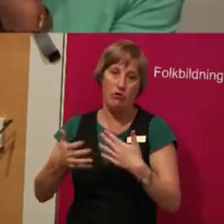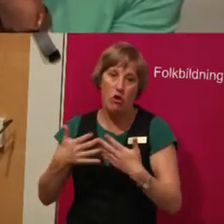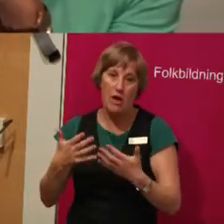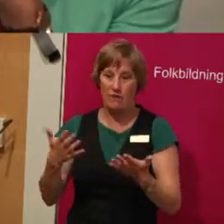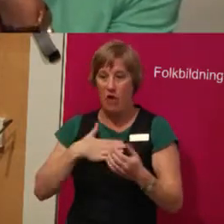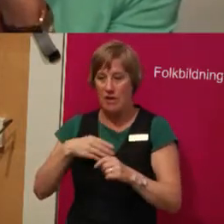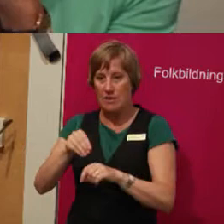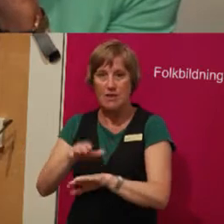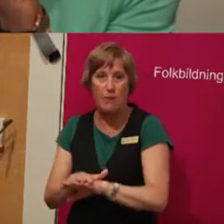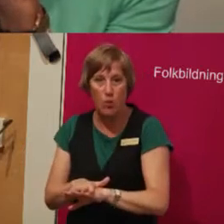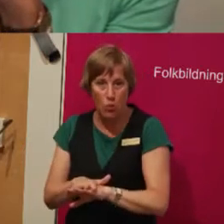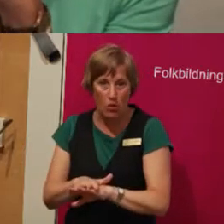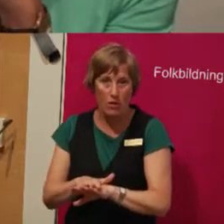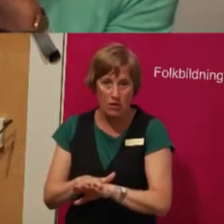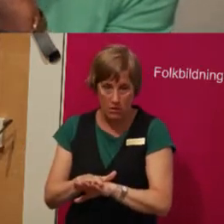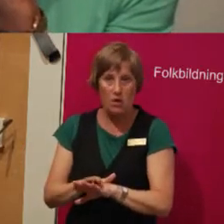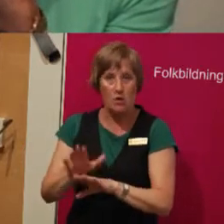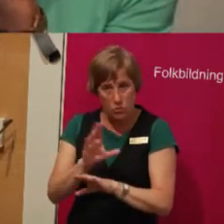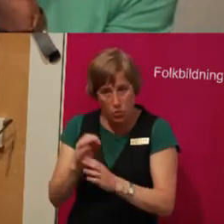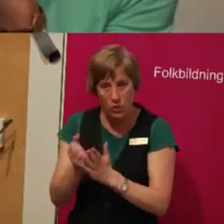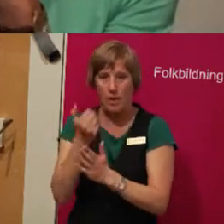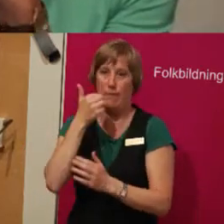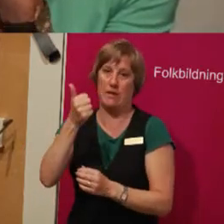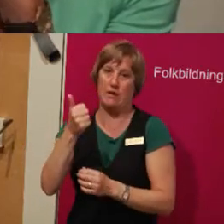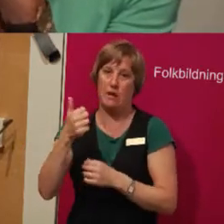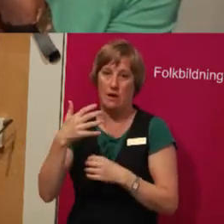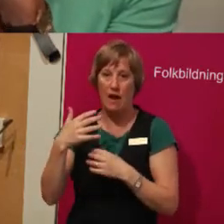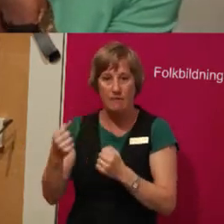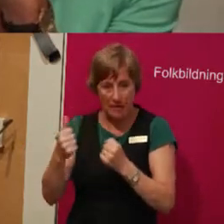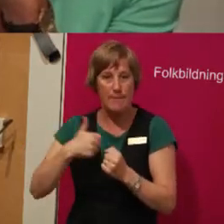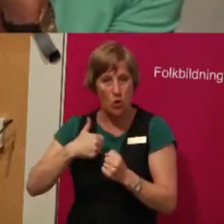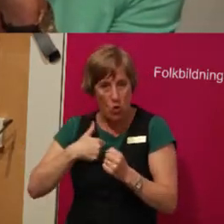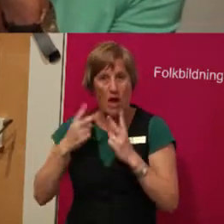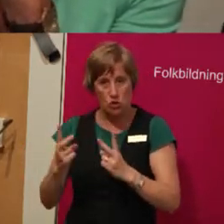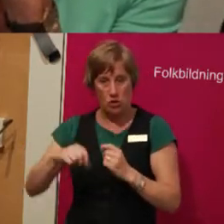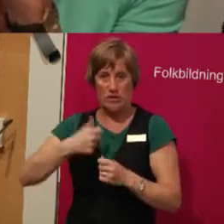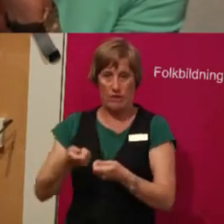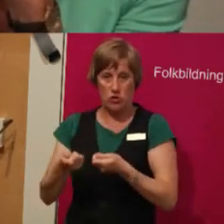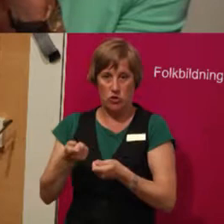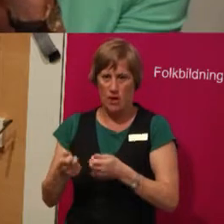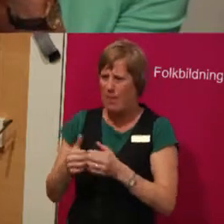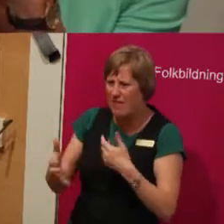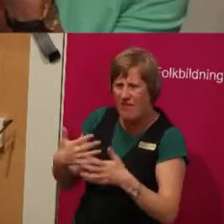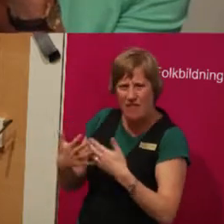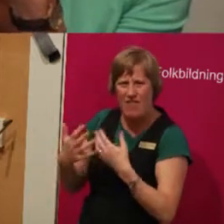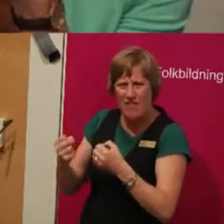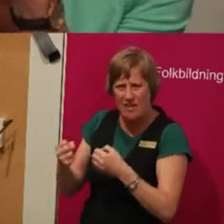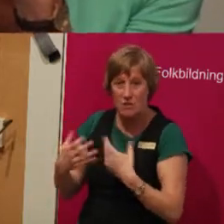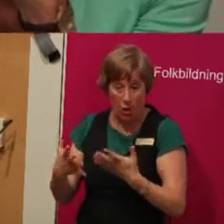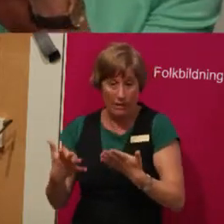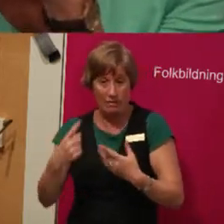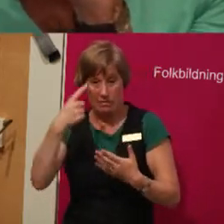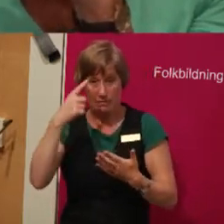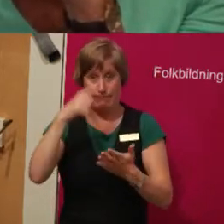sin verksamhet inom. Och det tror jag är jätteviktigt. Nu ser vi ju, jag menar, du pratar varför om... Varför är det viktigt? Ja, men alltså det är ju själva tanken